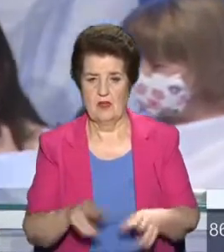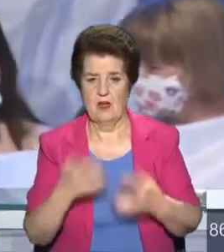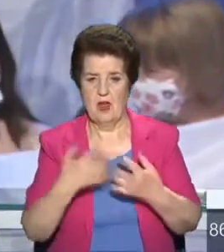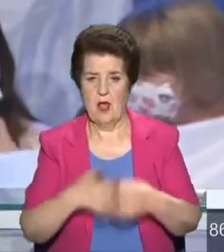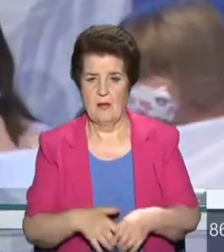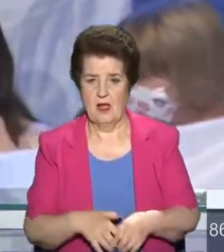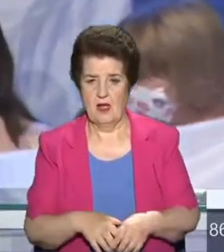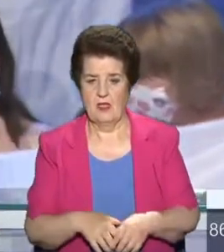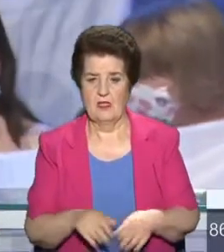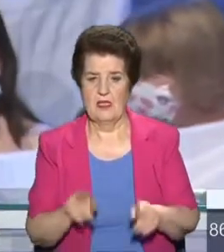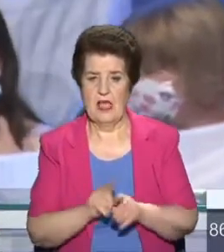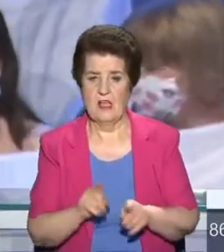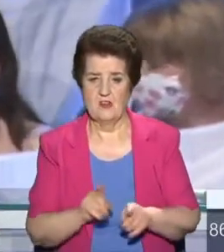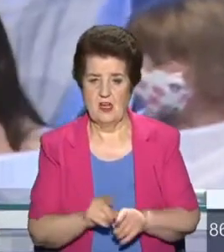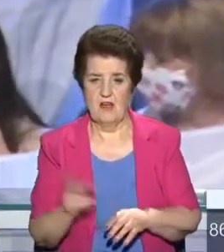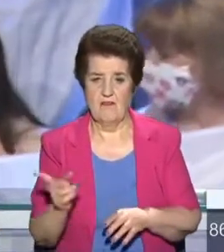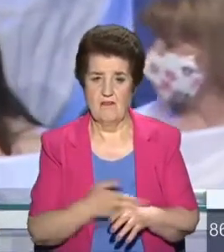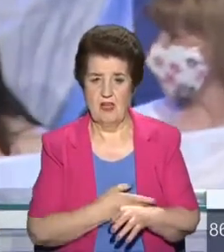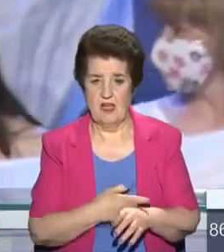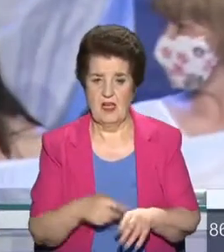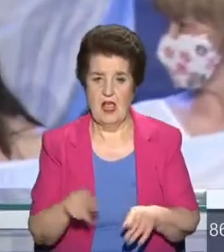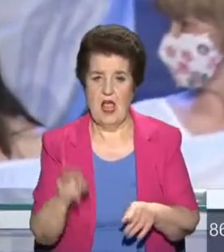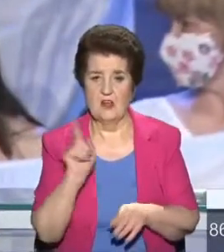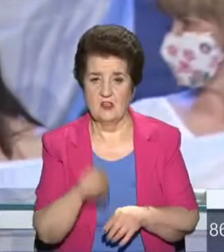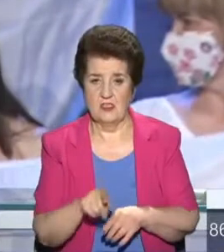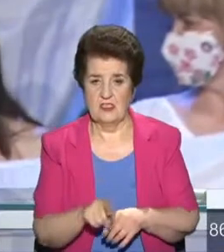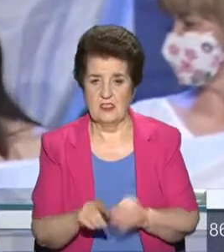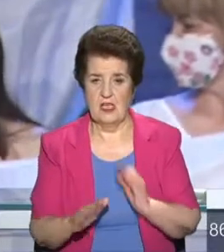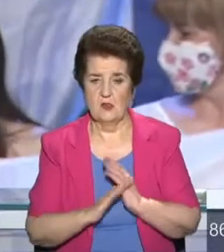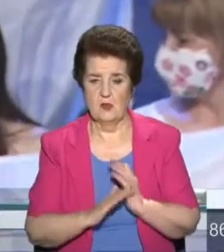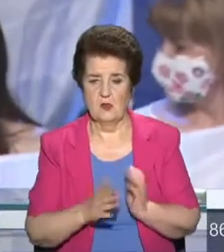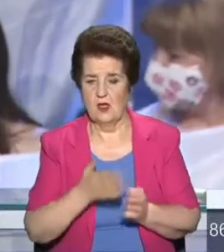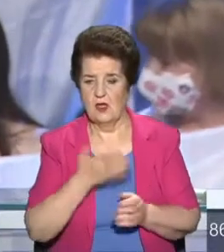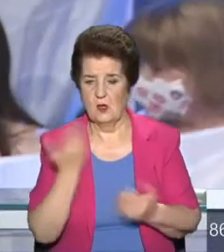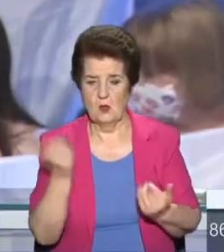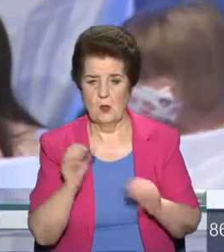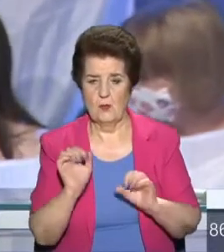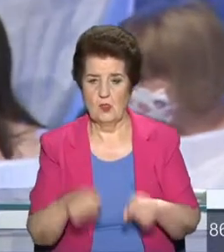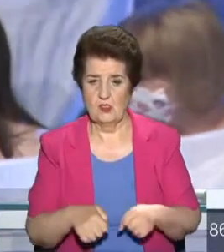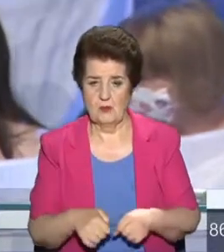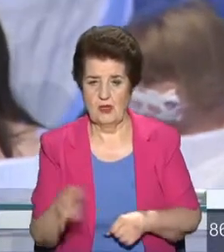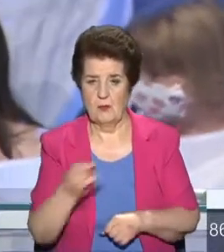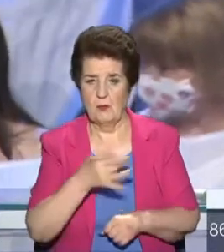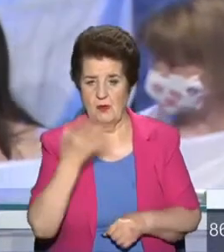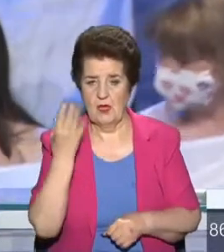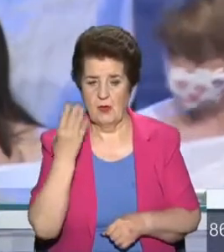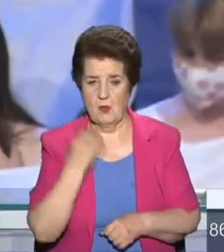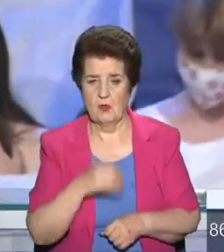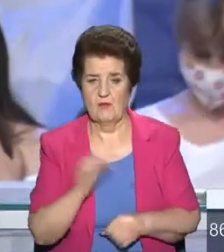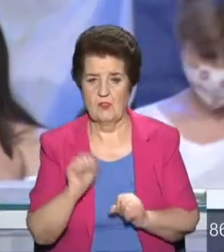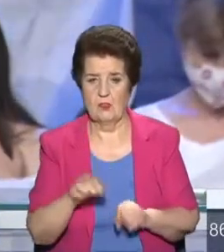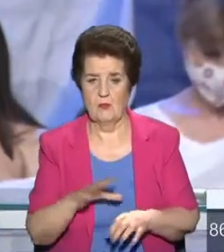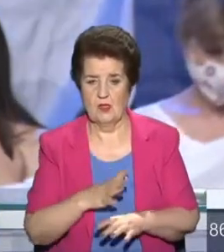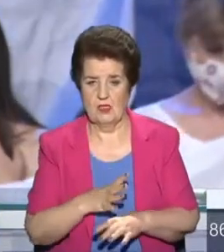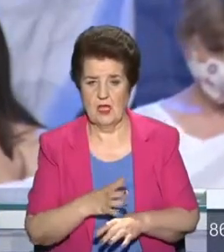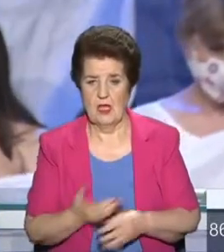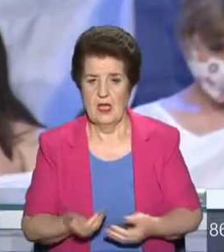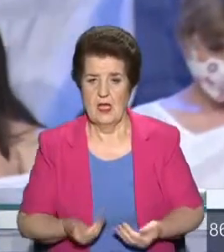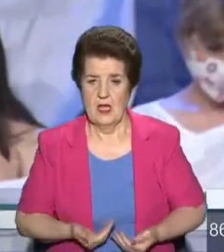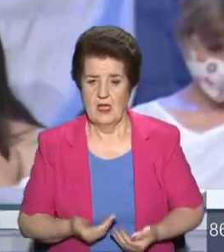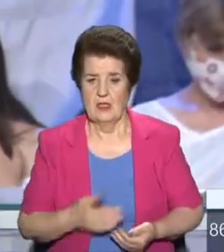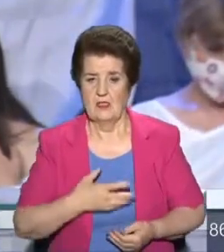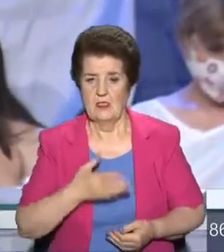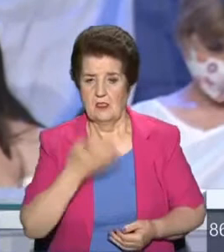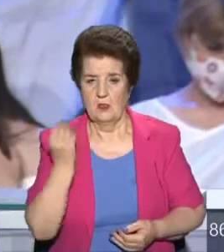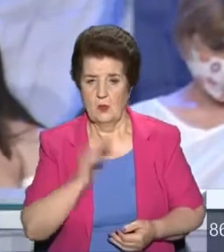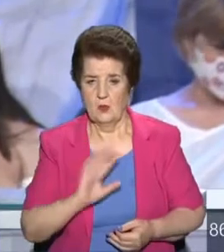de aceea fără aceste ajutoare Nu cred că este posibil ca Republica Moldova să facă față acestor în evocări și să nu uităm